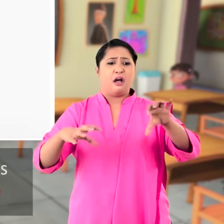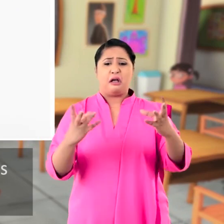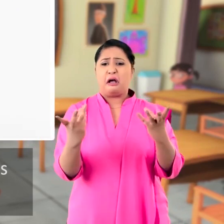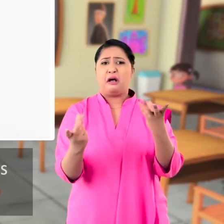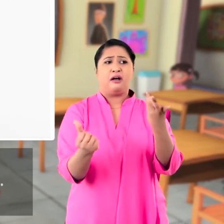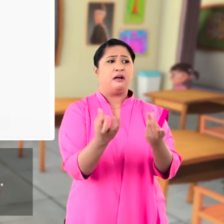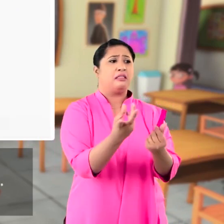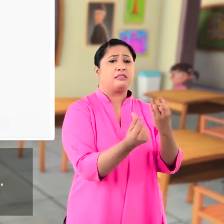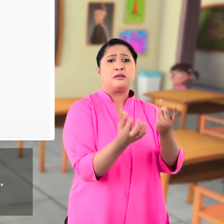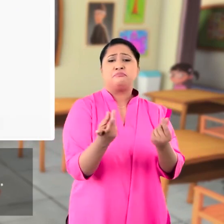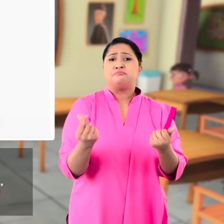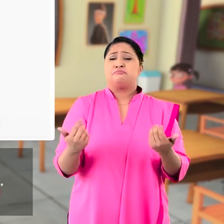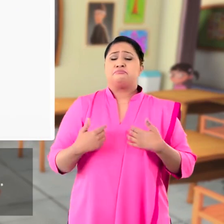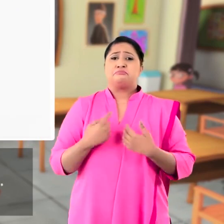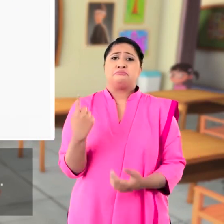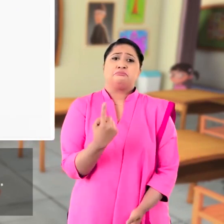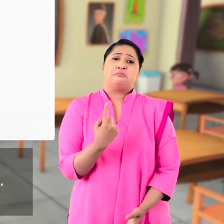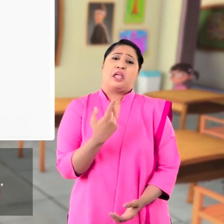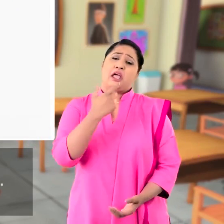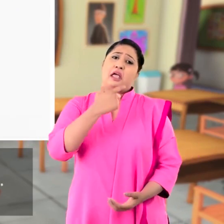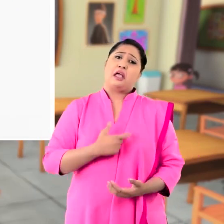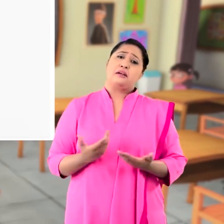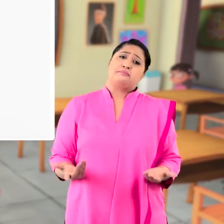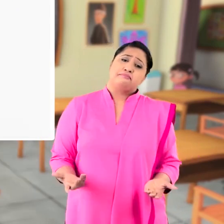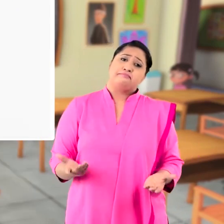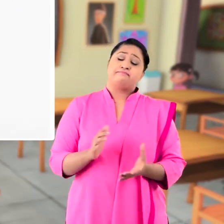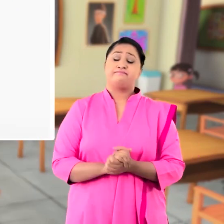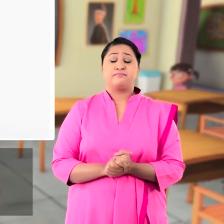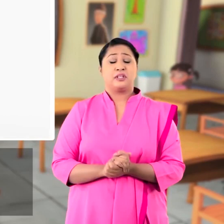होते जाएंगे और आखिर में हम सब अकेले रह जाएंगे।